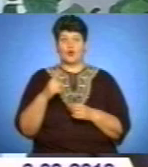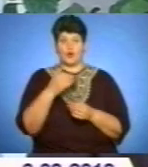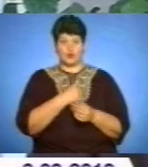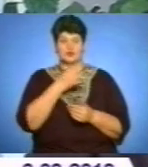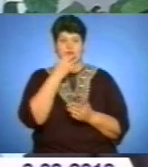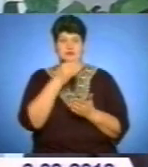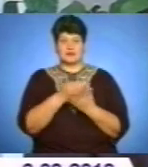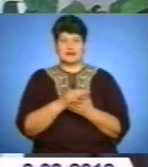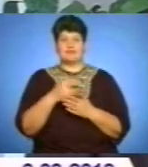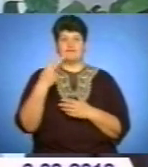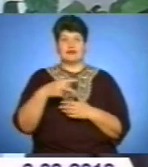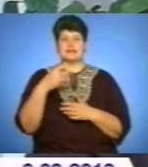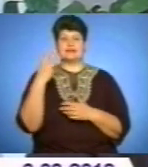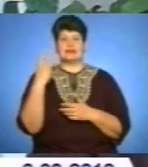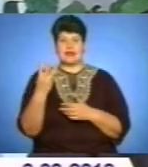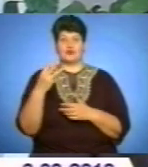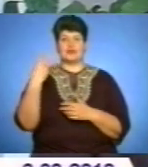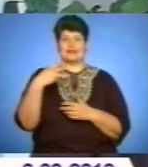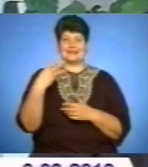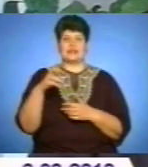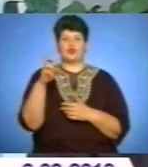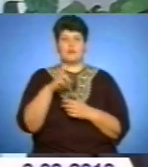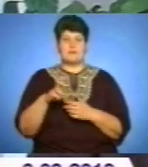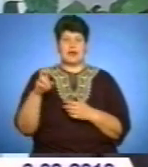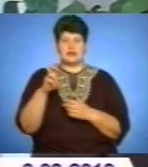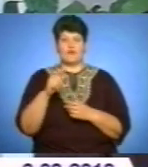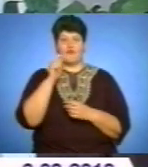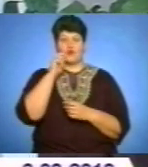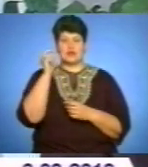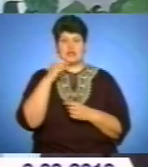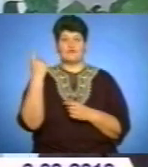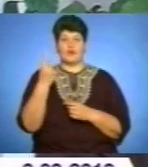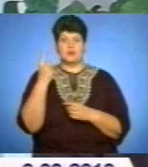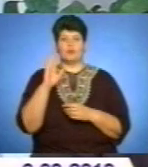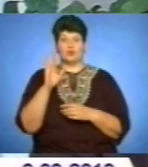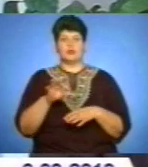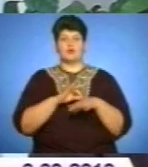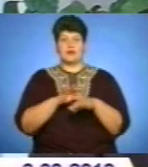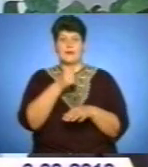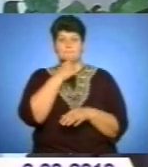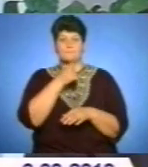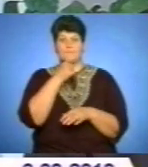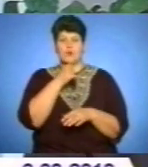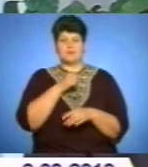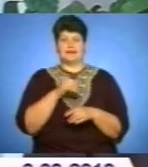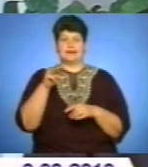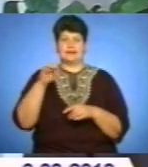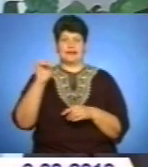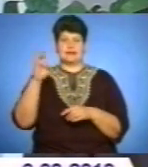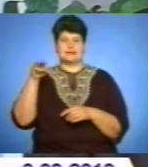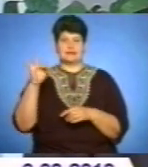нагадати, що 23 і 30 березня в Україні і в області буде проведено пробне зовнішнє незалежне